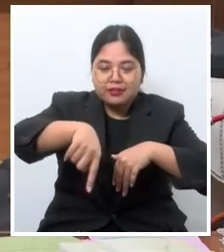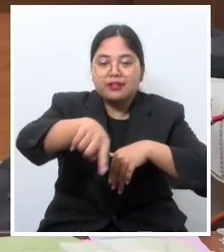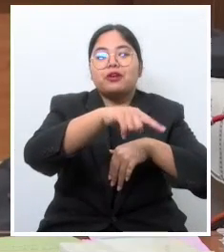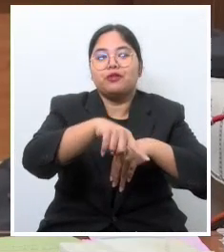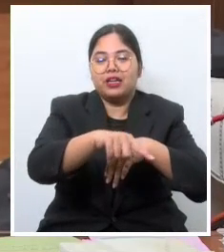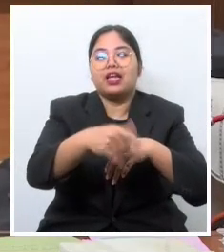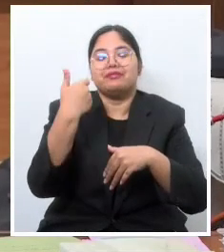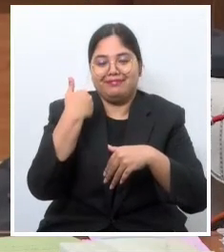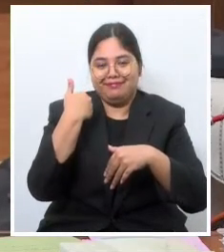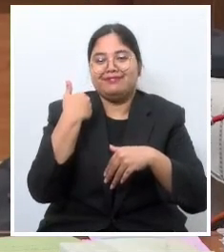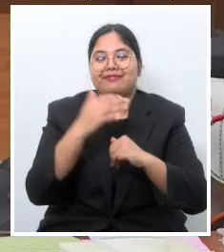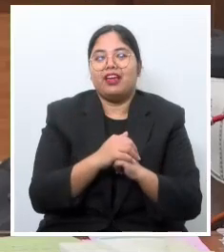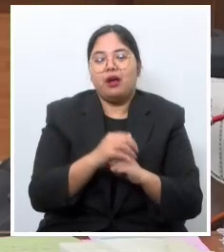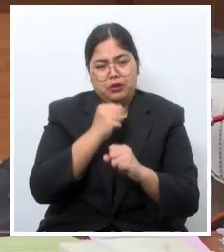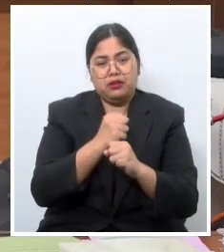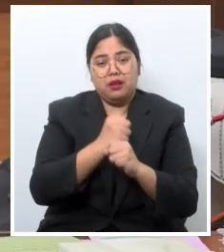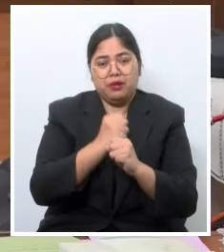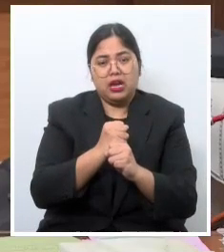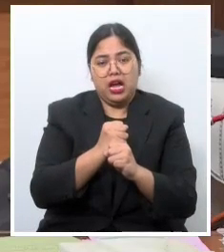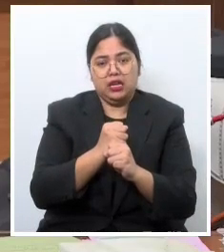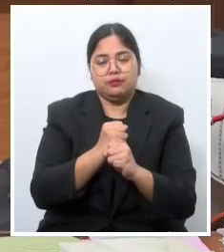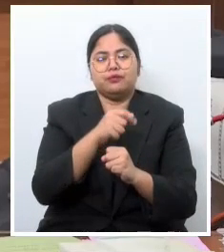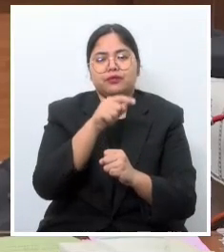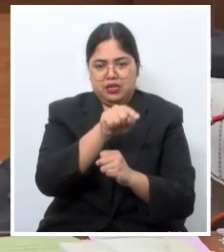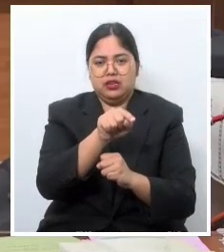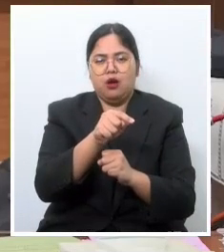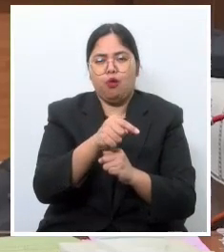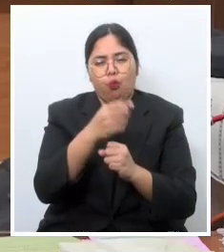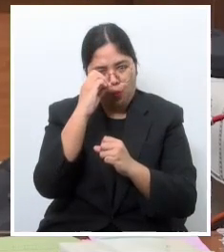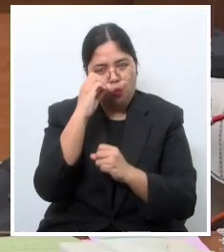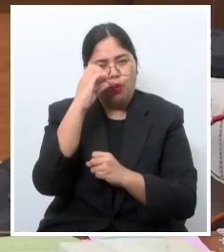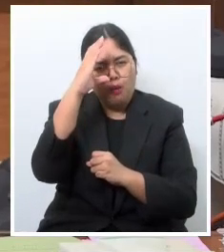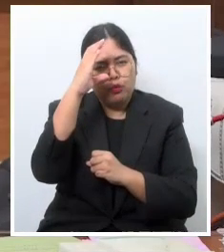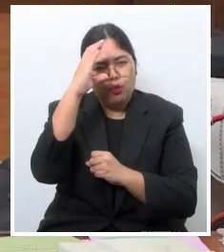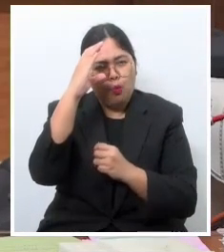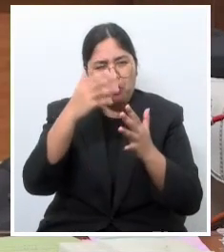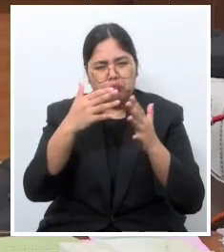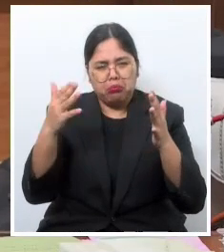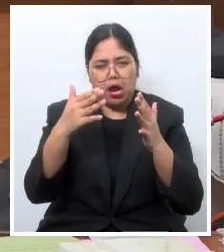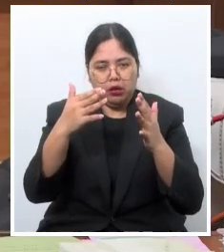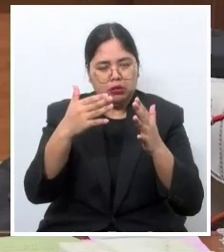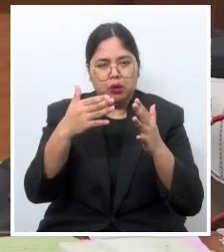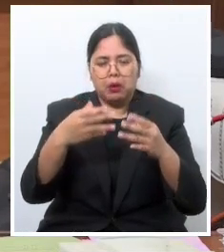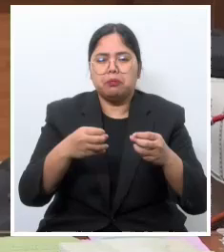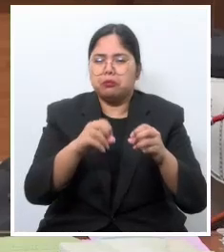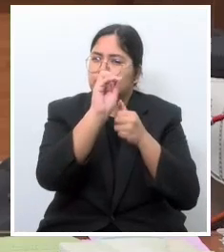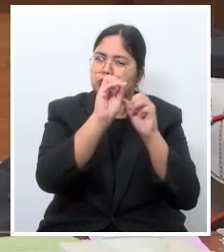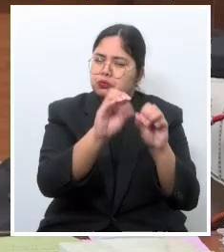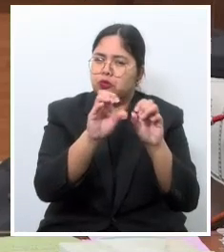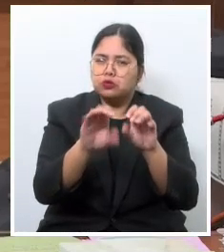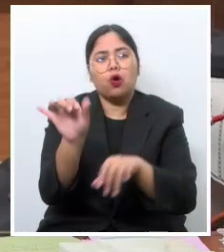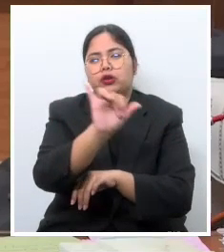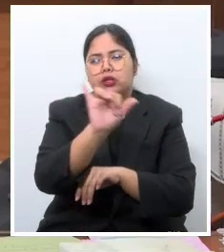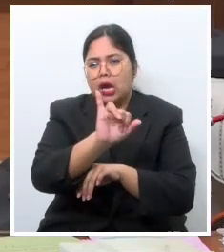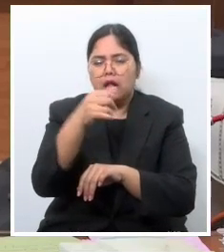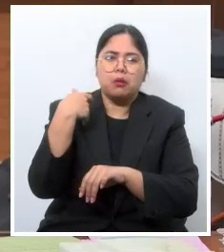ซึ่งการดำเนินการดังกล่าวเี่นะครับมีความรู้มากมายที่ยังไม่ถูกนำขึ้นมาใช้ประโยชน์วันนี้ที่เราชวนกัน